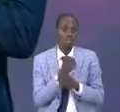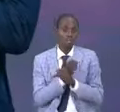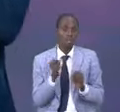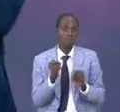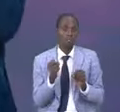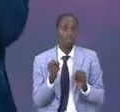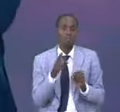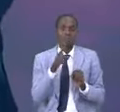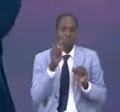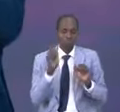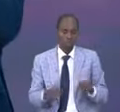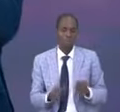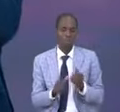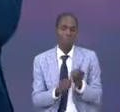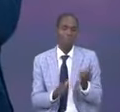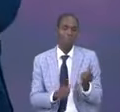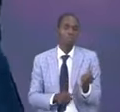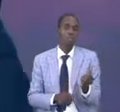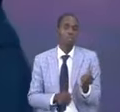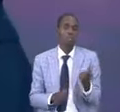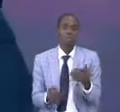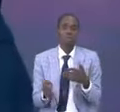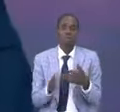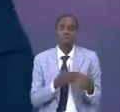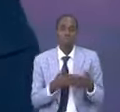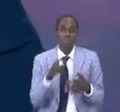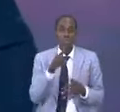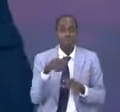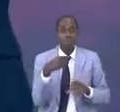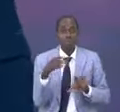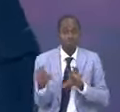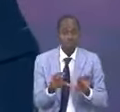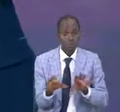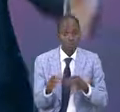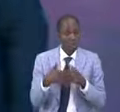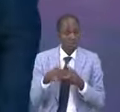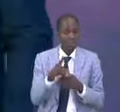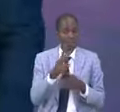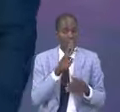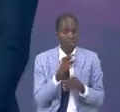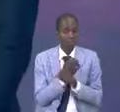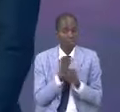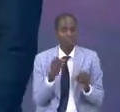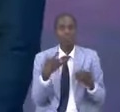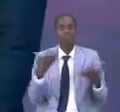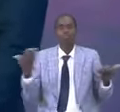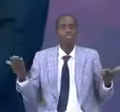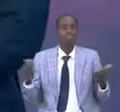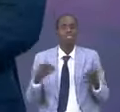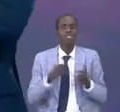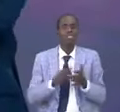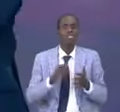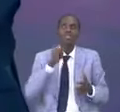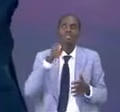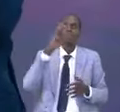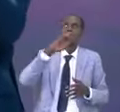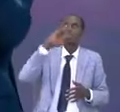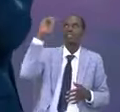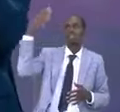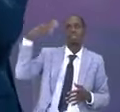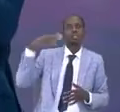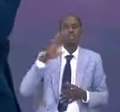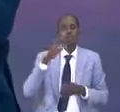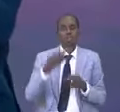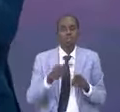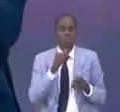peu importe ce que vous faites ils disent que c'est pas la Graton de Noël déjà écrit dans le livre de vie Dieu ne peut plus effacer ce